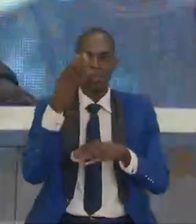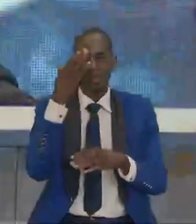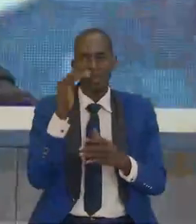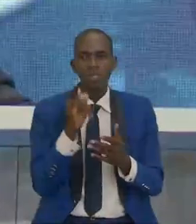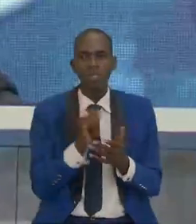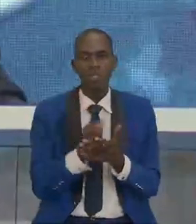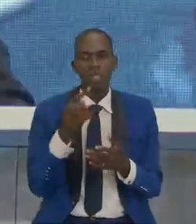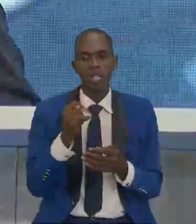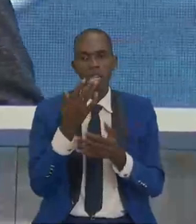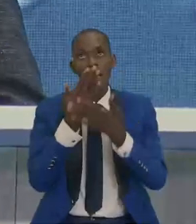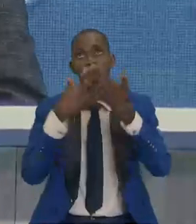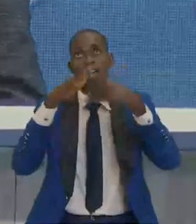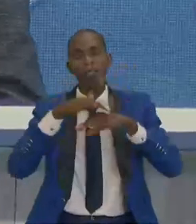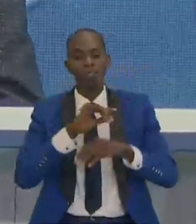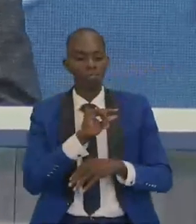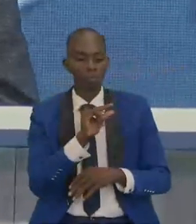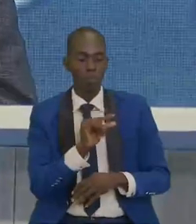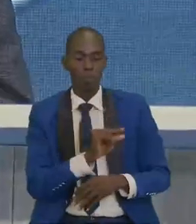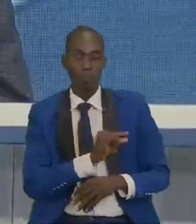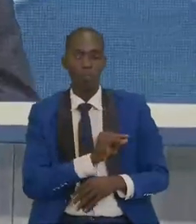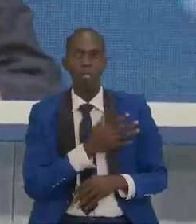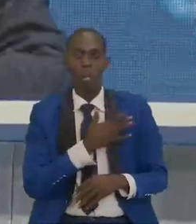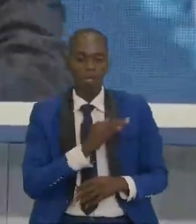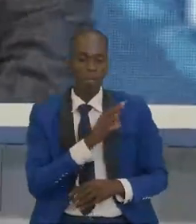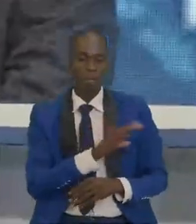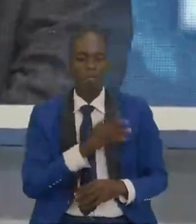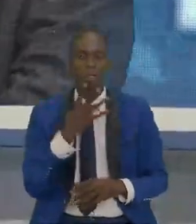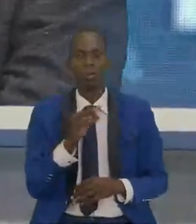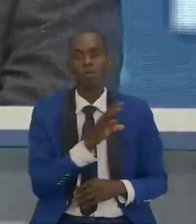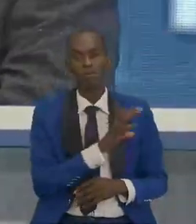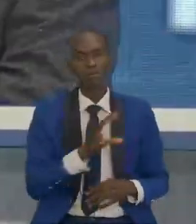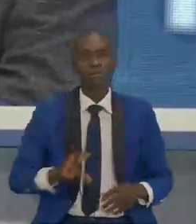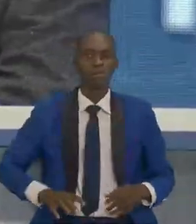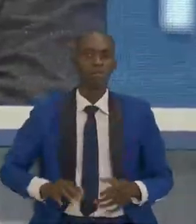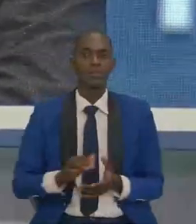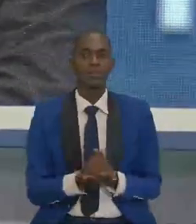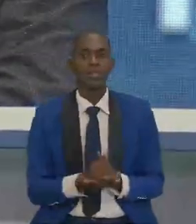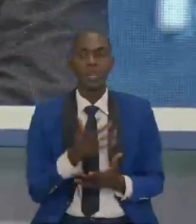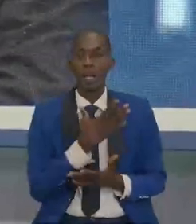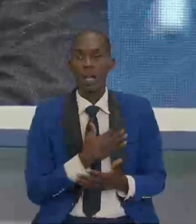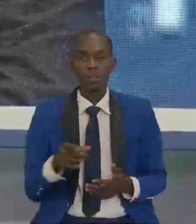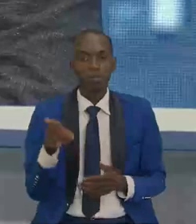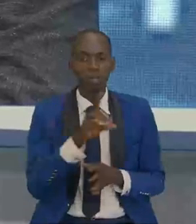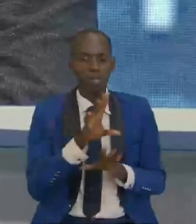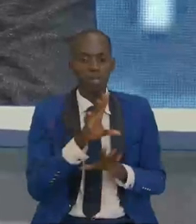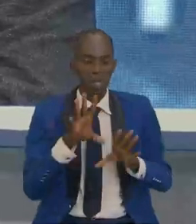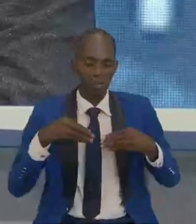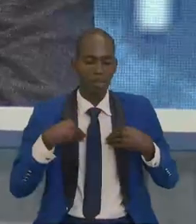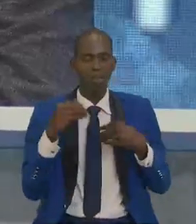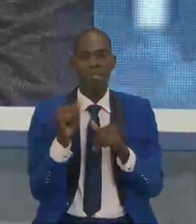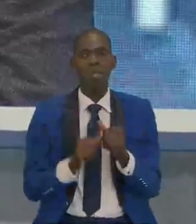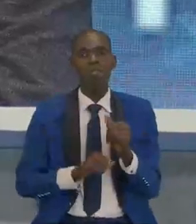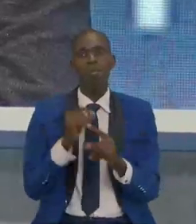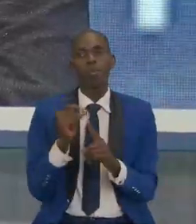Ils savaient la qualité céleste du caractère de Christ. Et ils acceptent